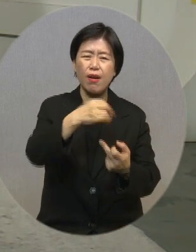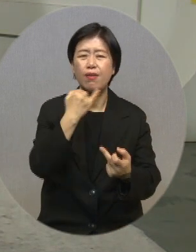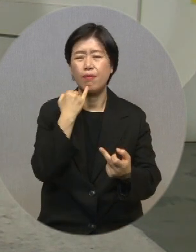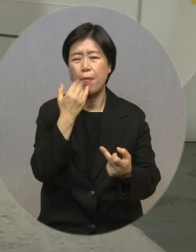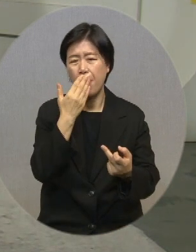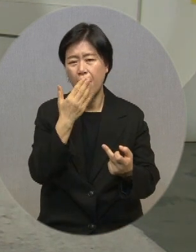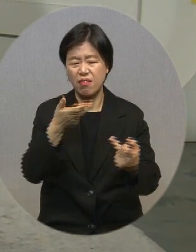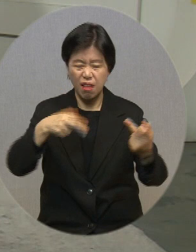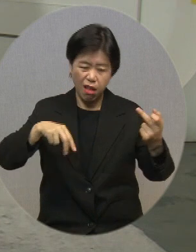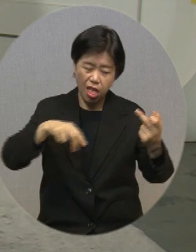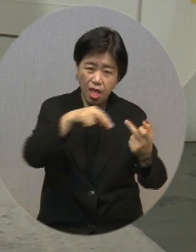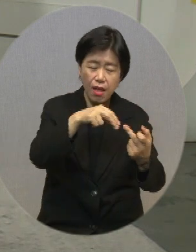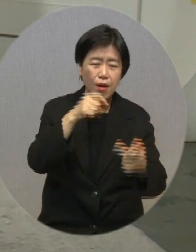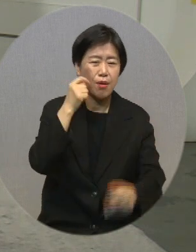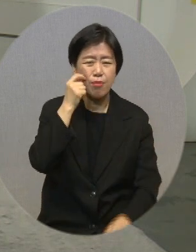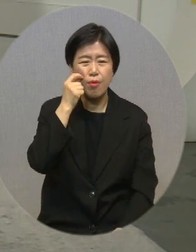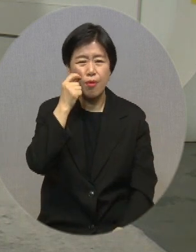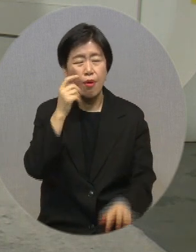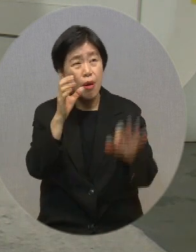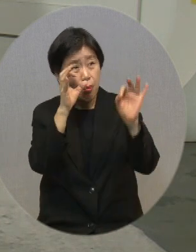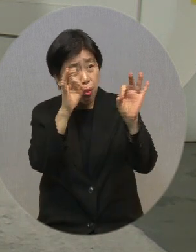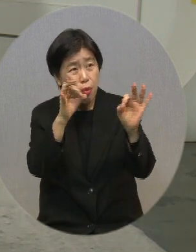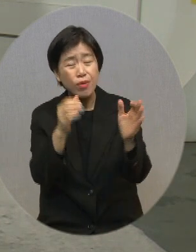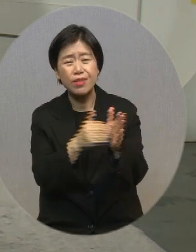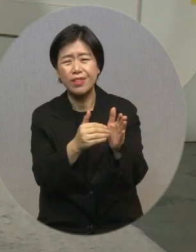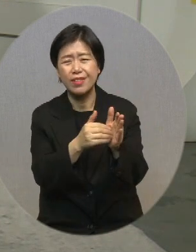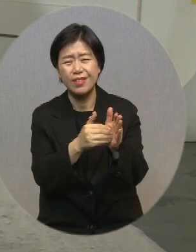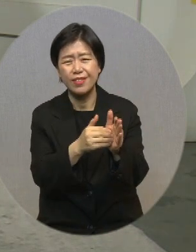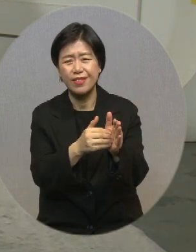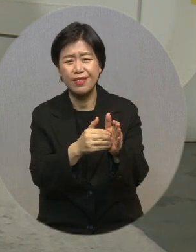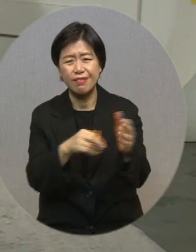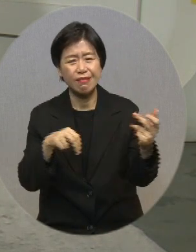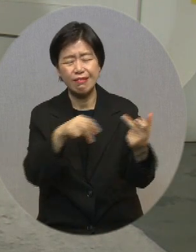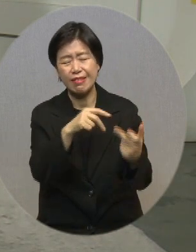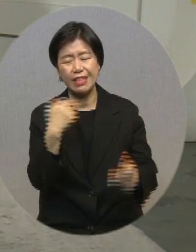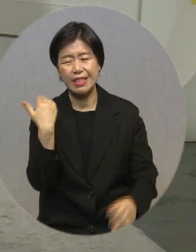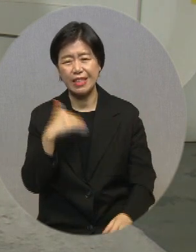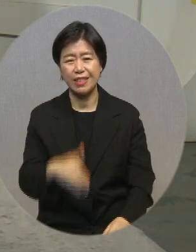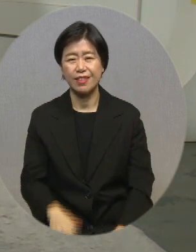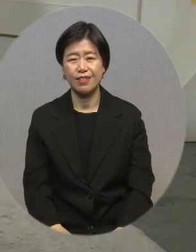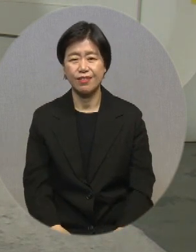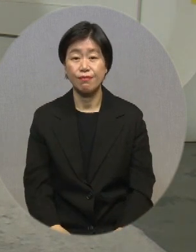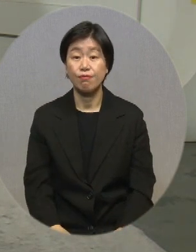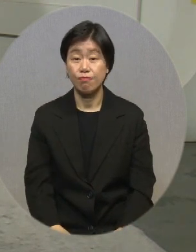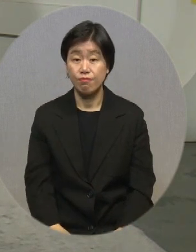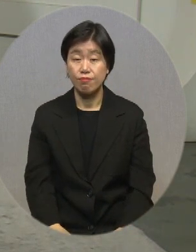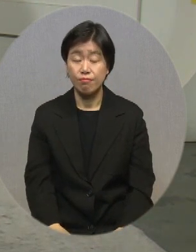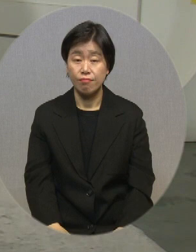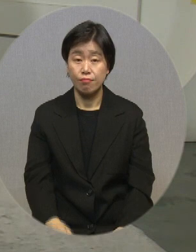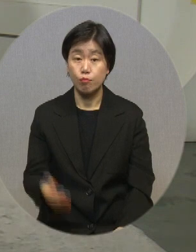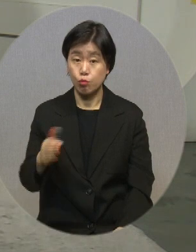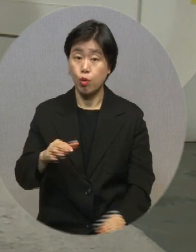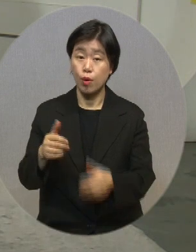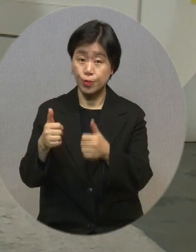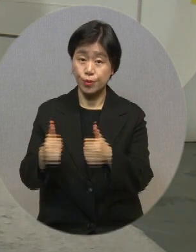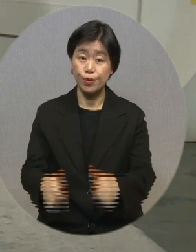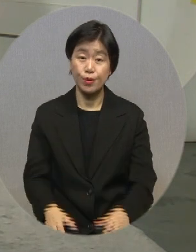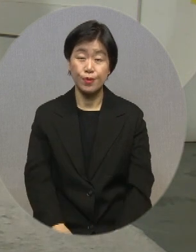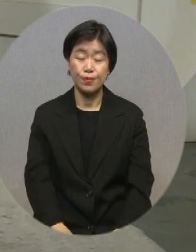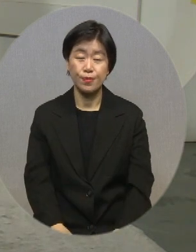진짜 아쉬워요. 예. 보기만 하고 말았어요. 올라가 보지 못했어요. 예. 올라가 보지 못해도 거기까지 가셨다는 게 대단한 거죠.